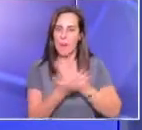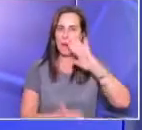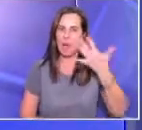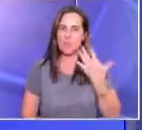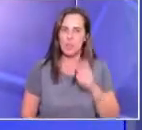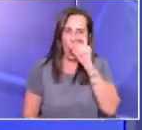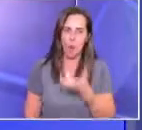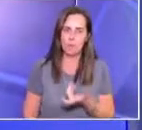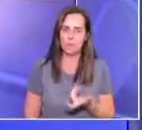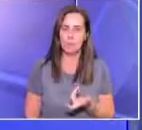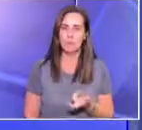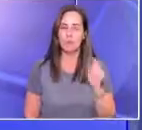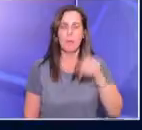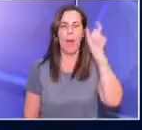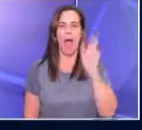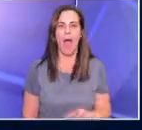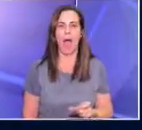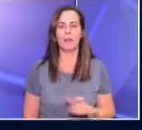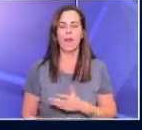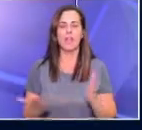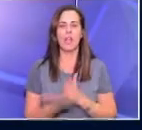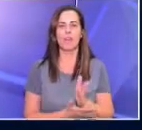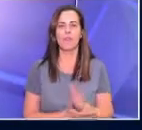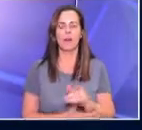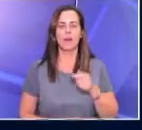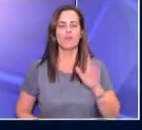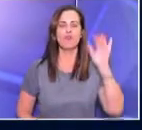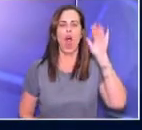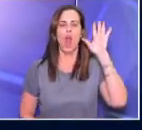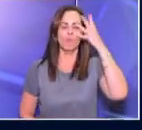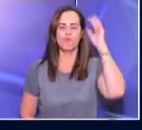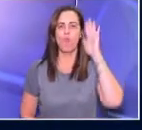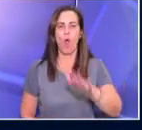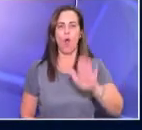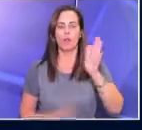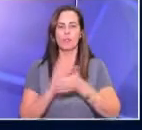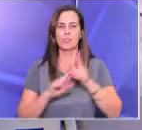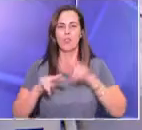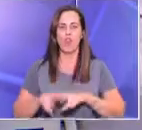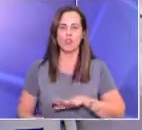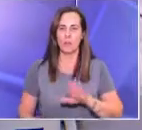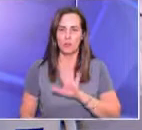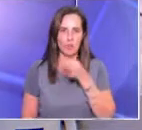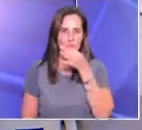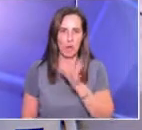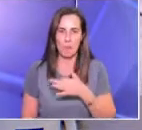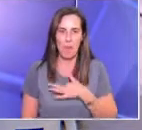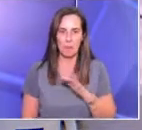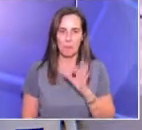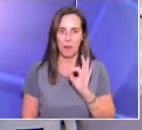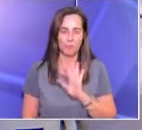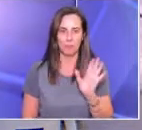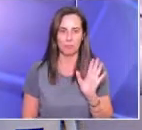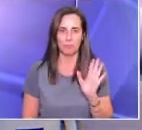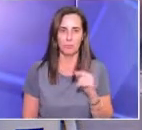חמישית. זה כאילו בא בן אדם, אין קביעות, מכניס את המפתח, שלום, שוכח, סוגר את האור. אין שאלה בכלל, בעיניי, ממש אין